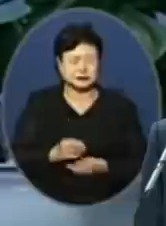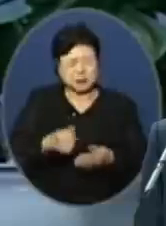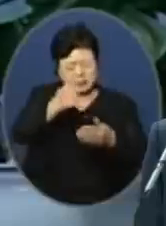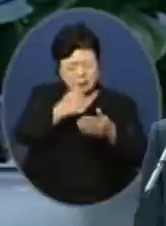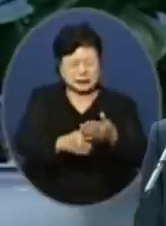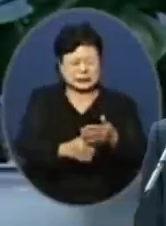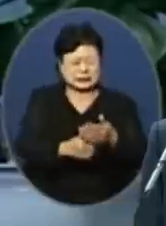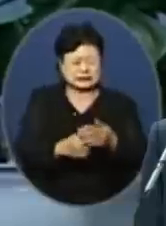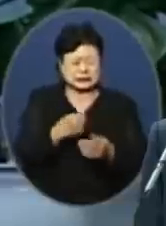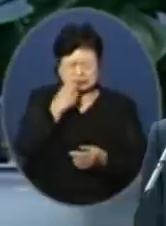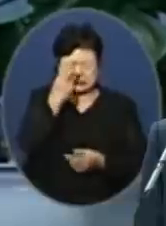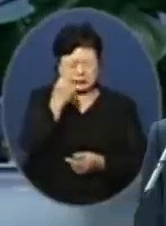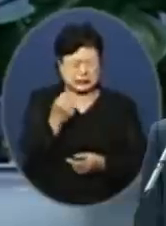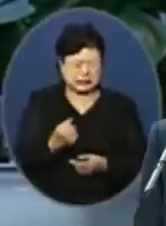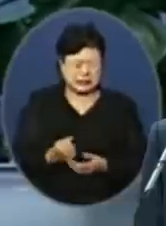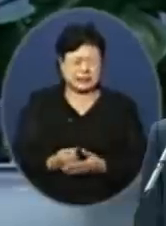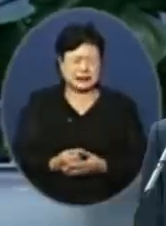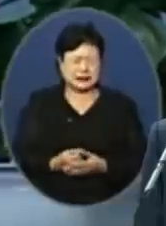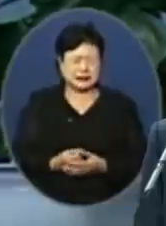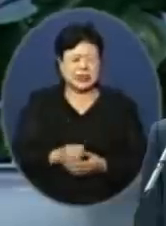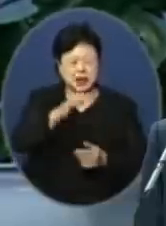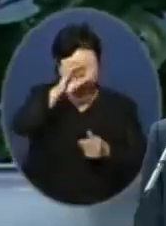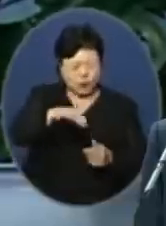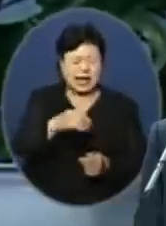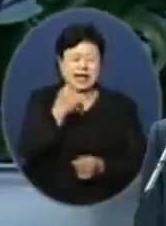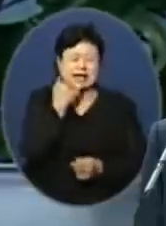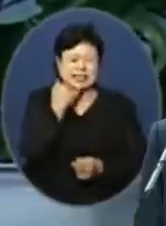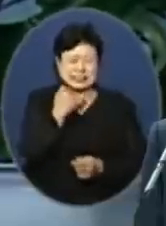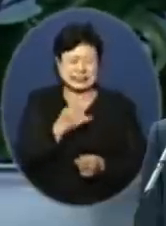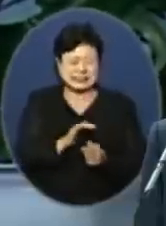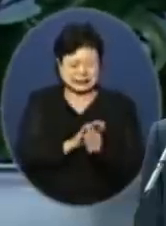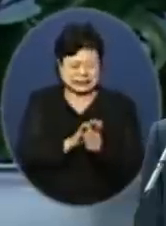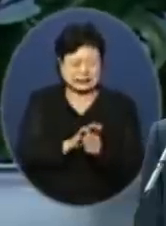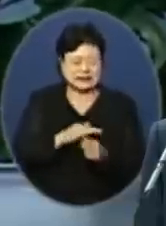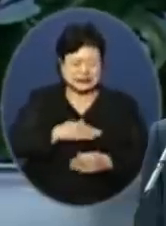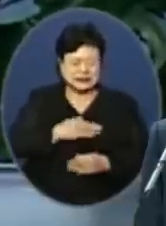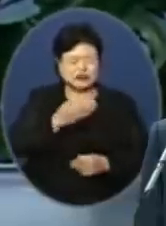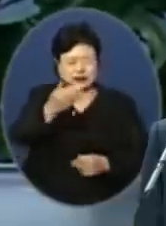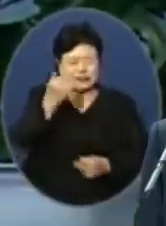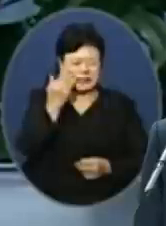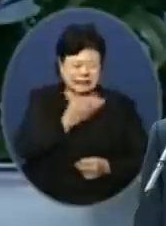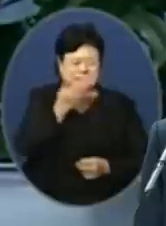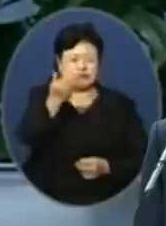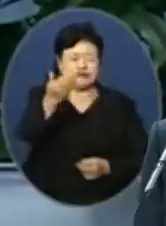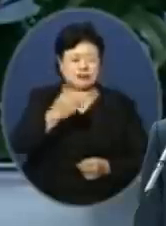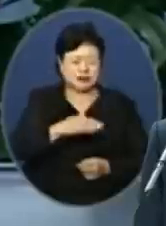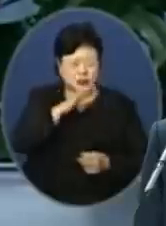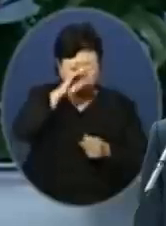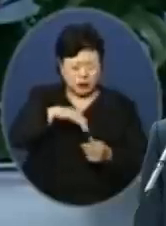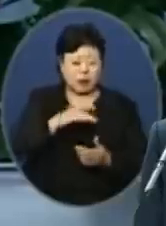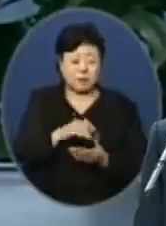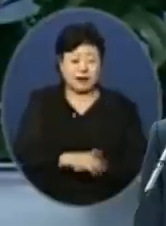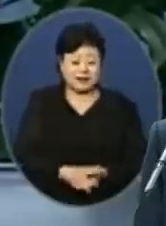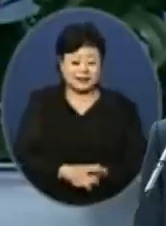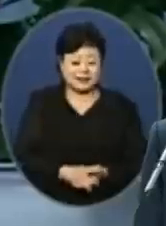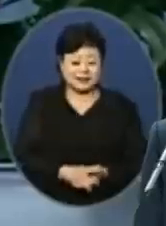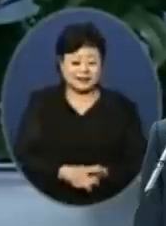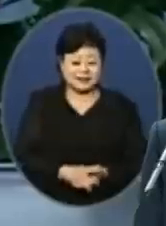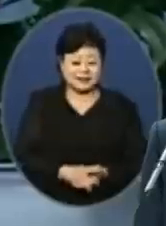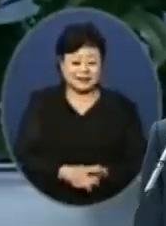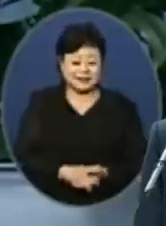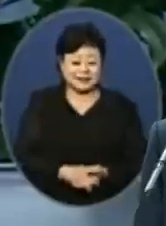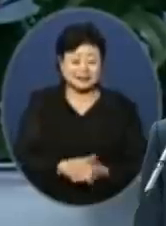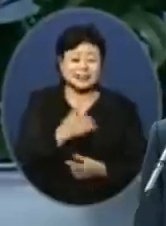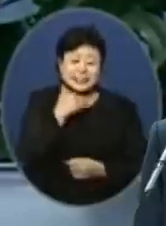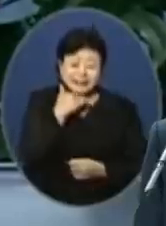빠져서 냄새가 납니다. 오너라 오너라 그러니까 내가 다 씻을 수 있으니까 날 오너라